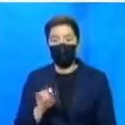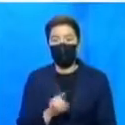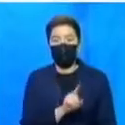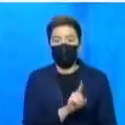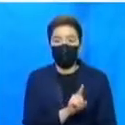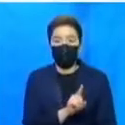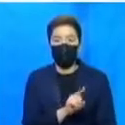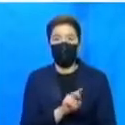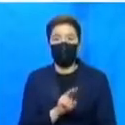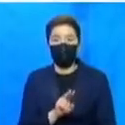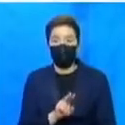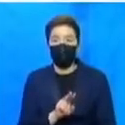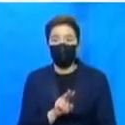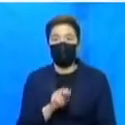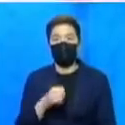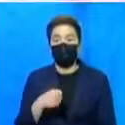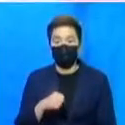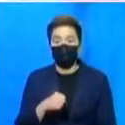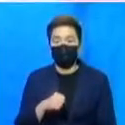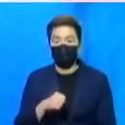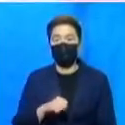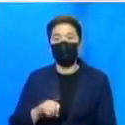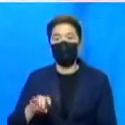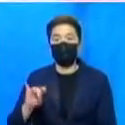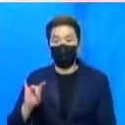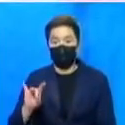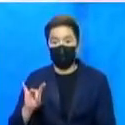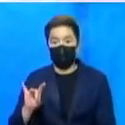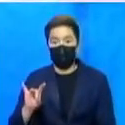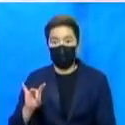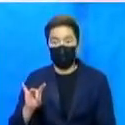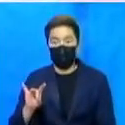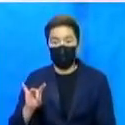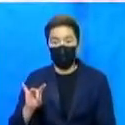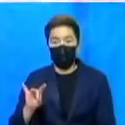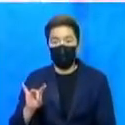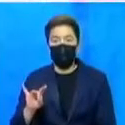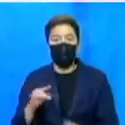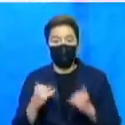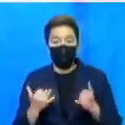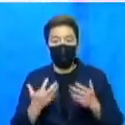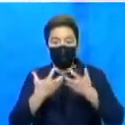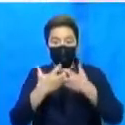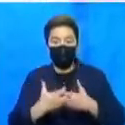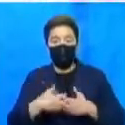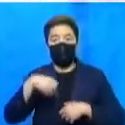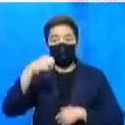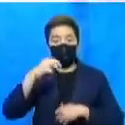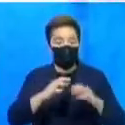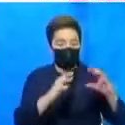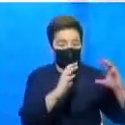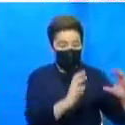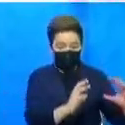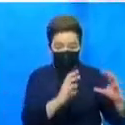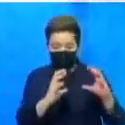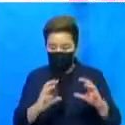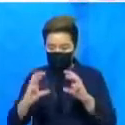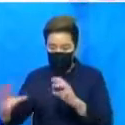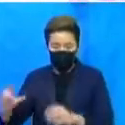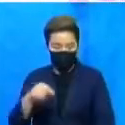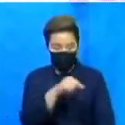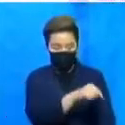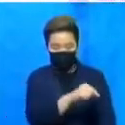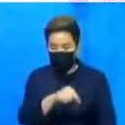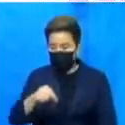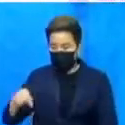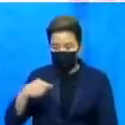1 2 10และหมายเลข8 สำหรับเครื่องออกรางวัลไฟฟ้าอัตโนมัติจะใช้เครื่องออกรางวัลทั้